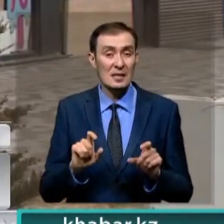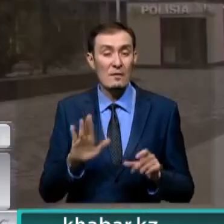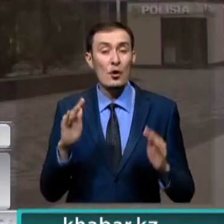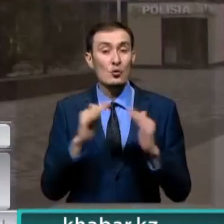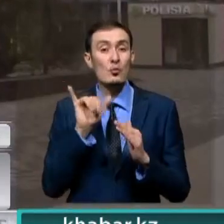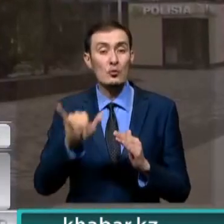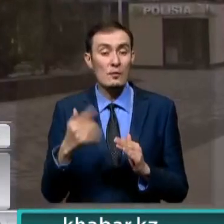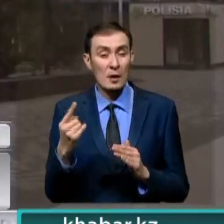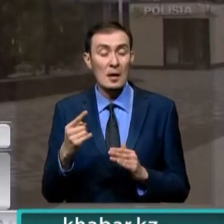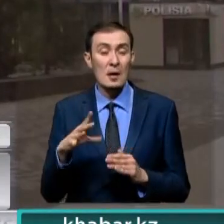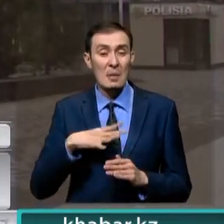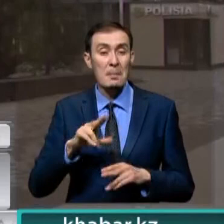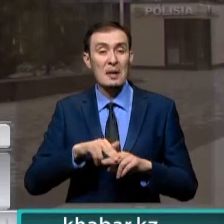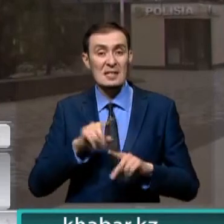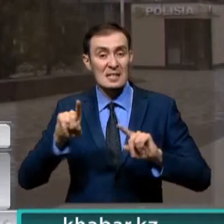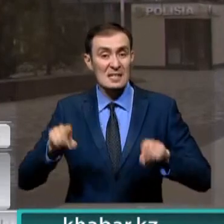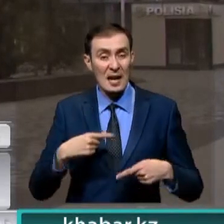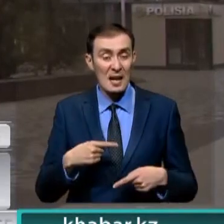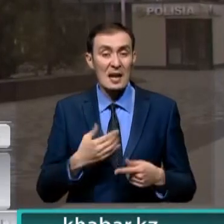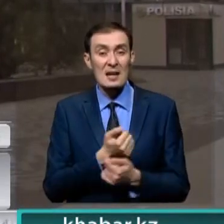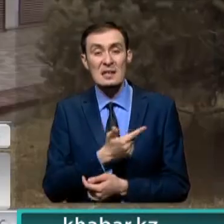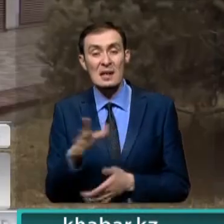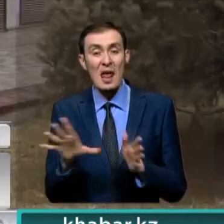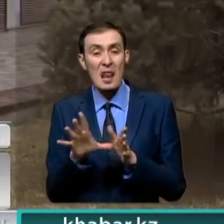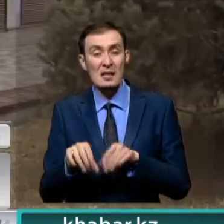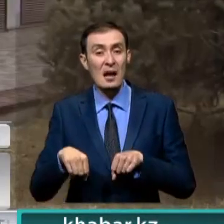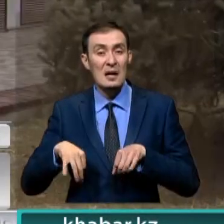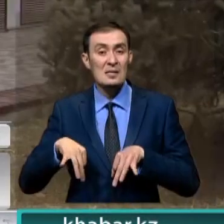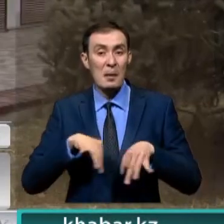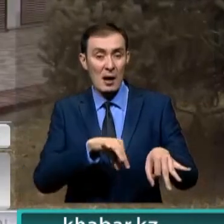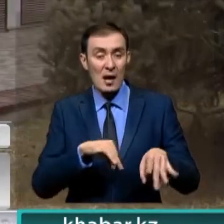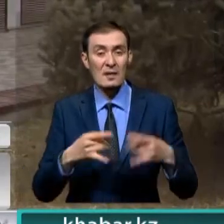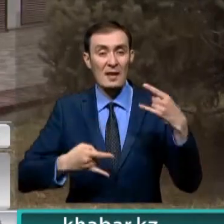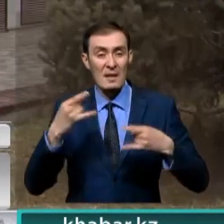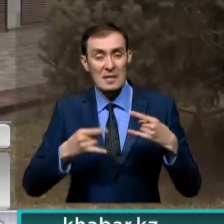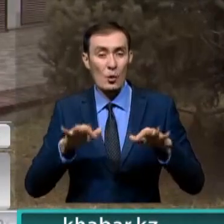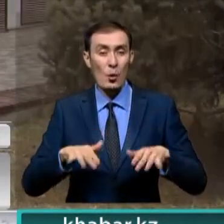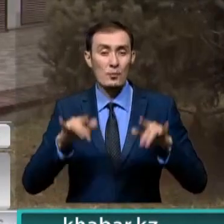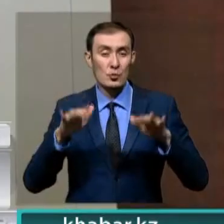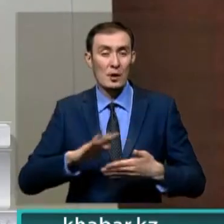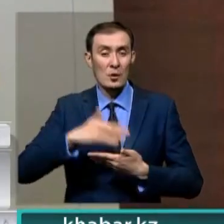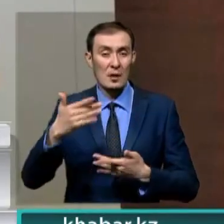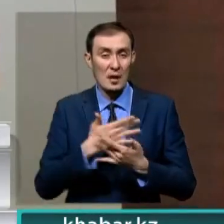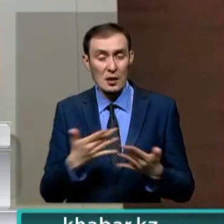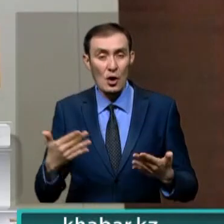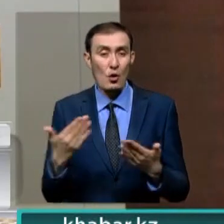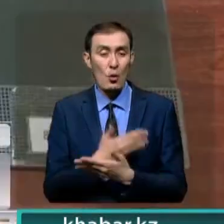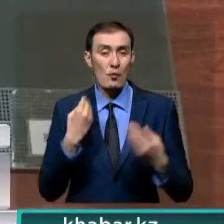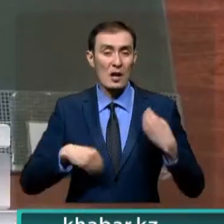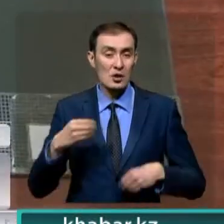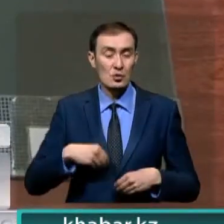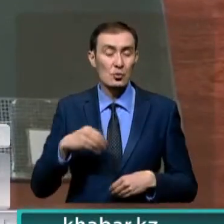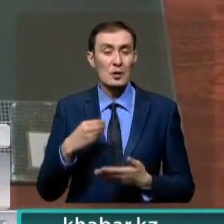доме у одного из налетчиков полицейские изъяли несколько электросамокат of телевизоров компьютерную технику новую брендовую одежду